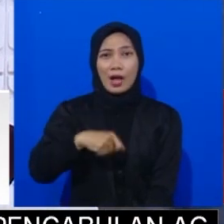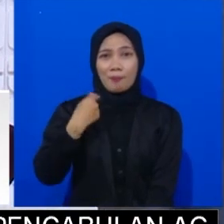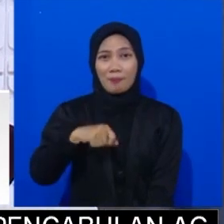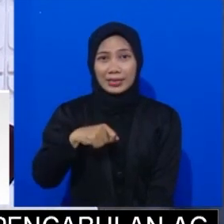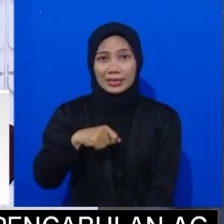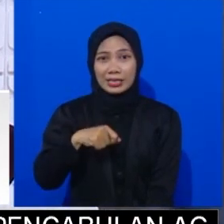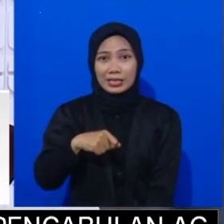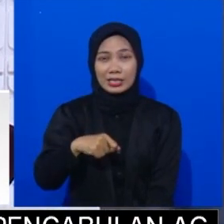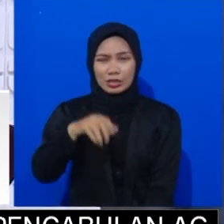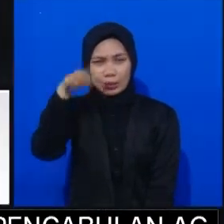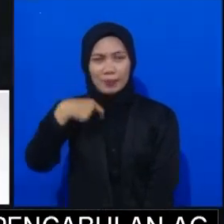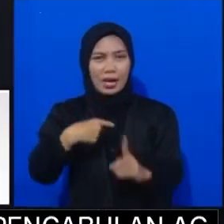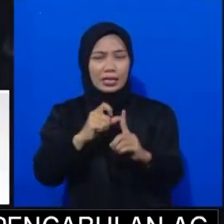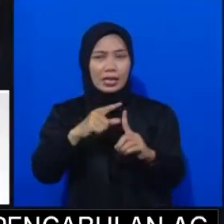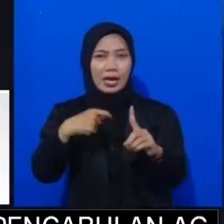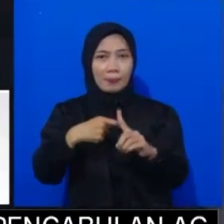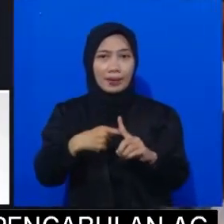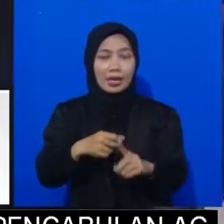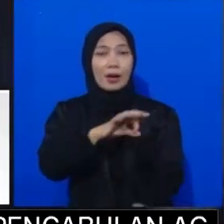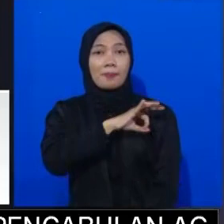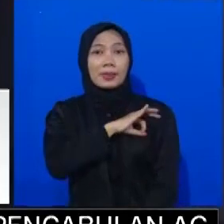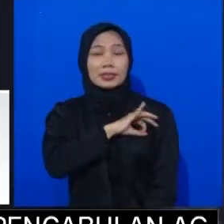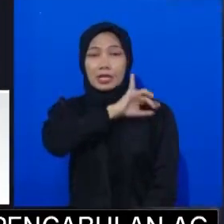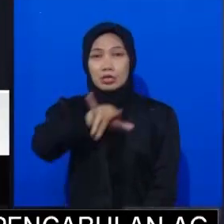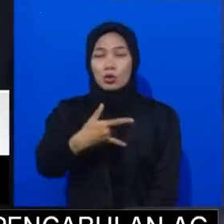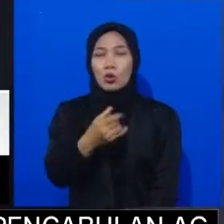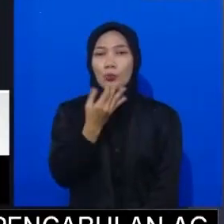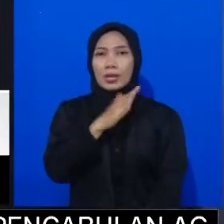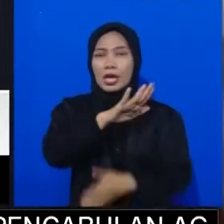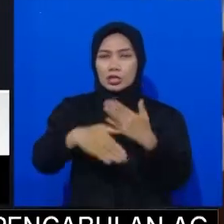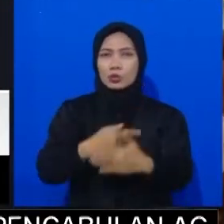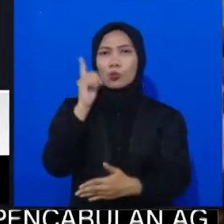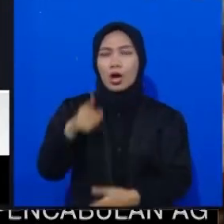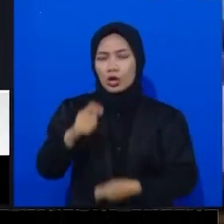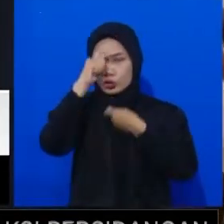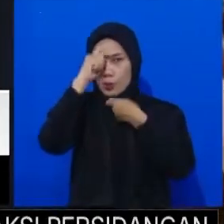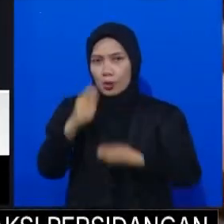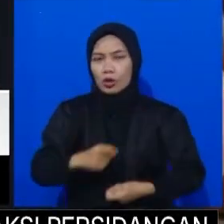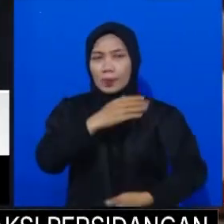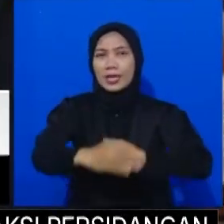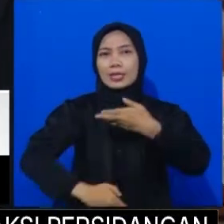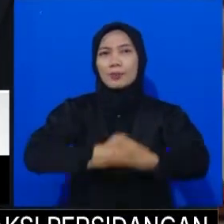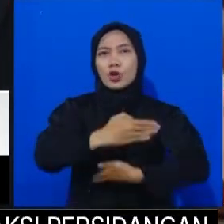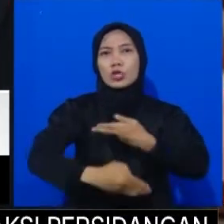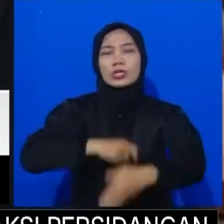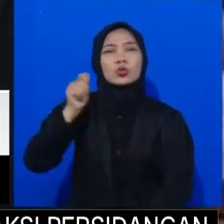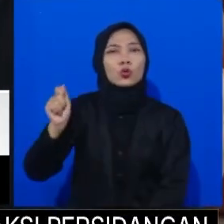Jokowi meminta semua pihak menghormati proses hukum yang berjalan. Hormati semua proses